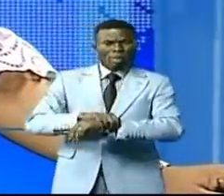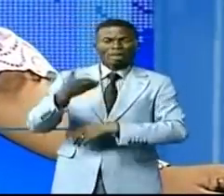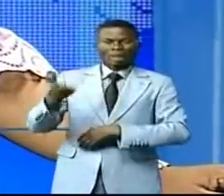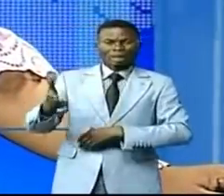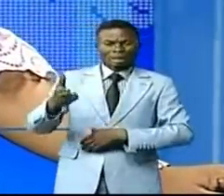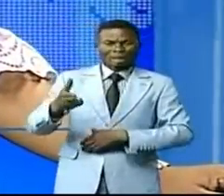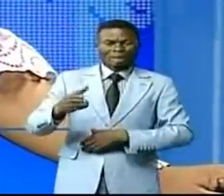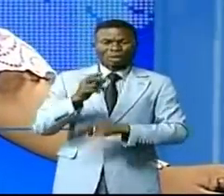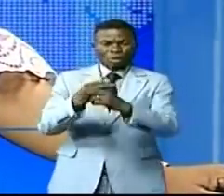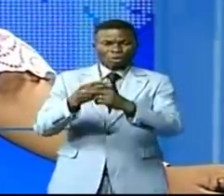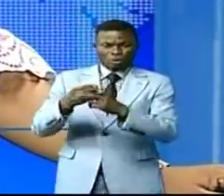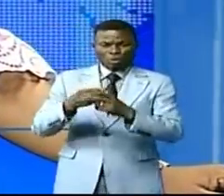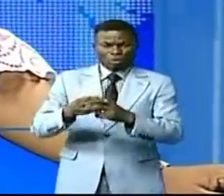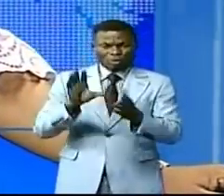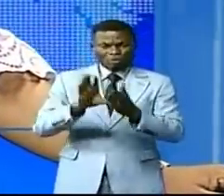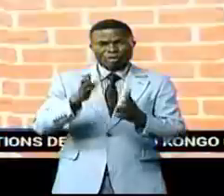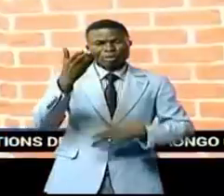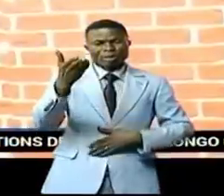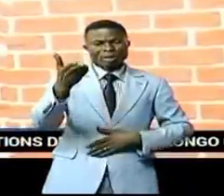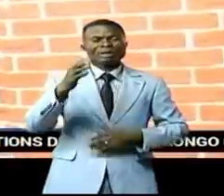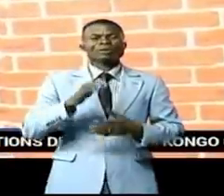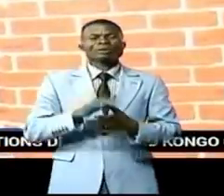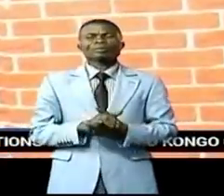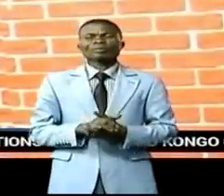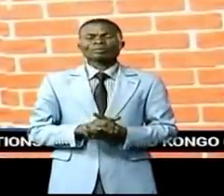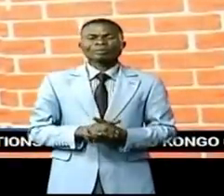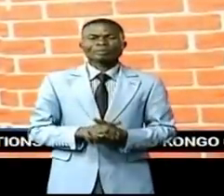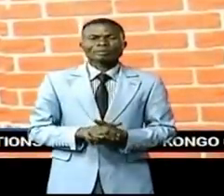le service de sécurité. Chantal Okoloba.